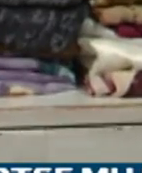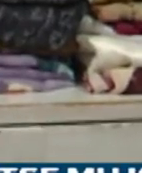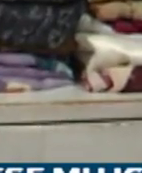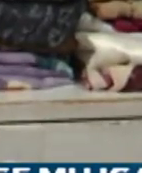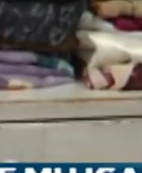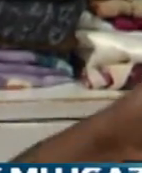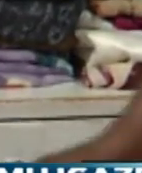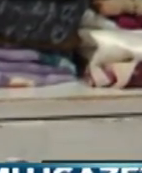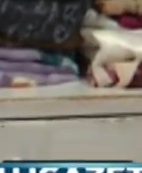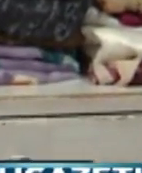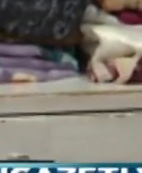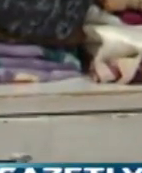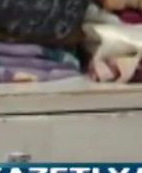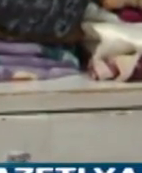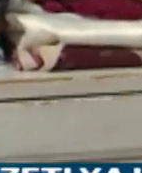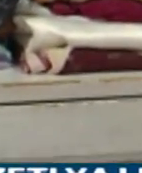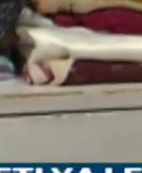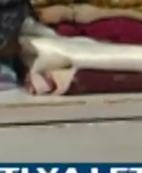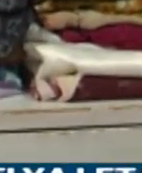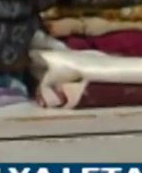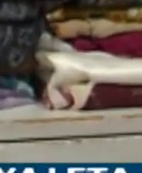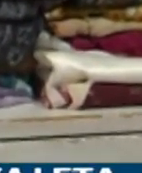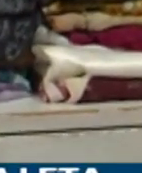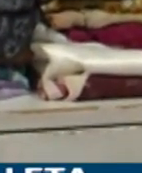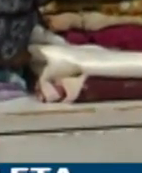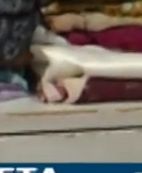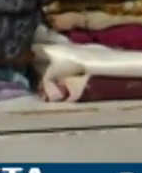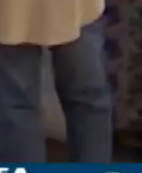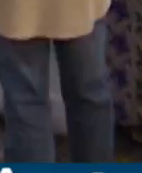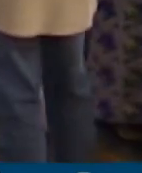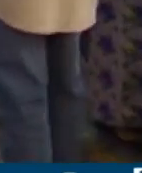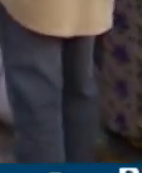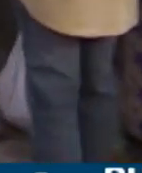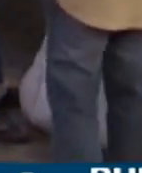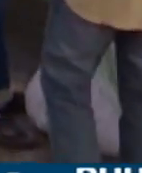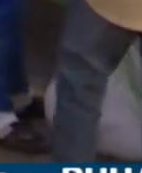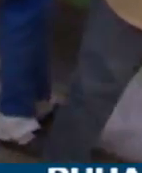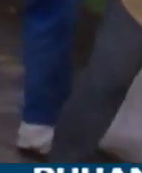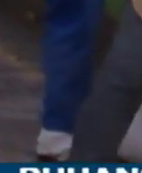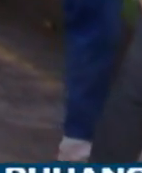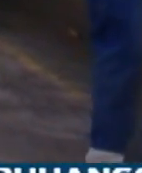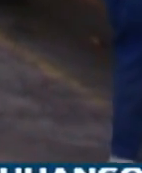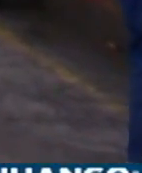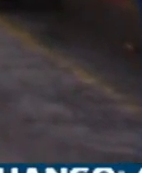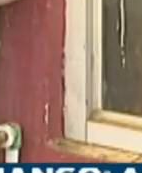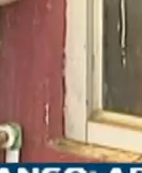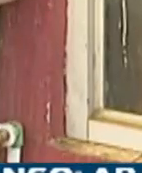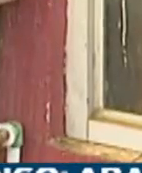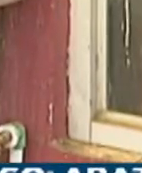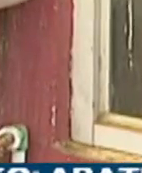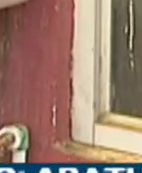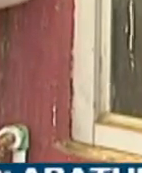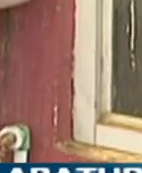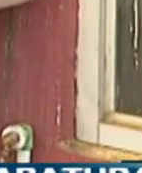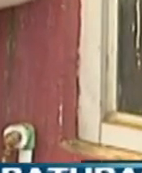turavuga ibintu dukoraho hano biba bihuye, ntabwo ari indwara umuntu yapimisha ijisho. Rukundo Wilson ukuriye itsinda ry'abakorera bushake barenga